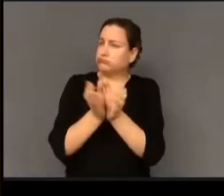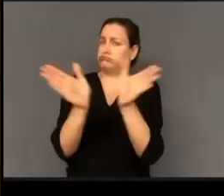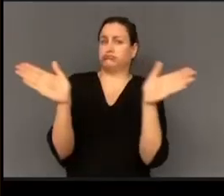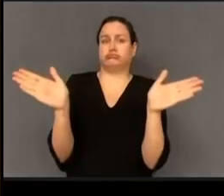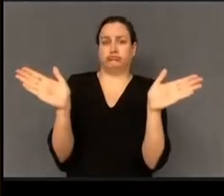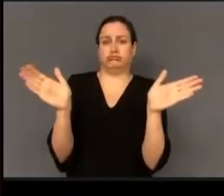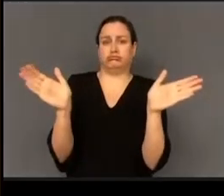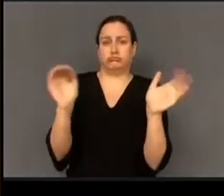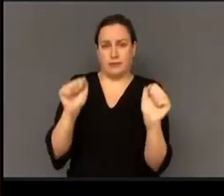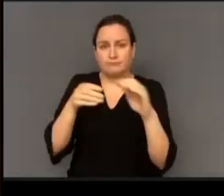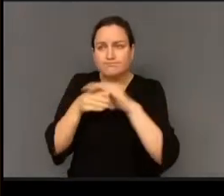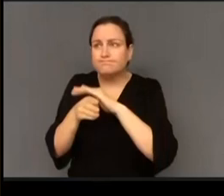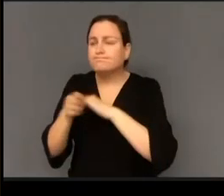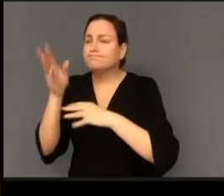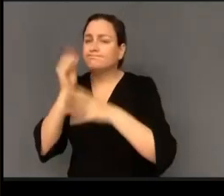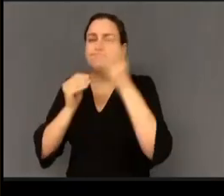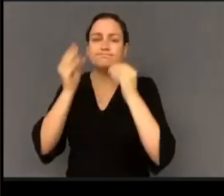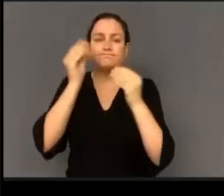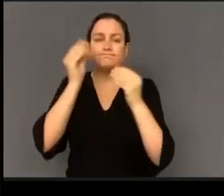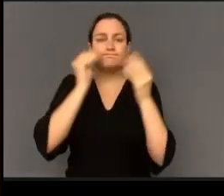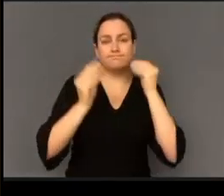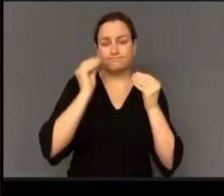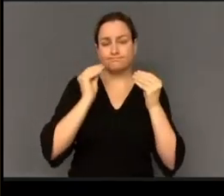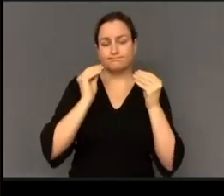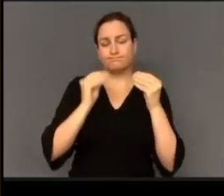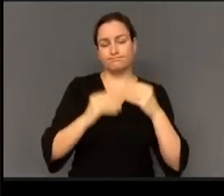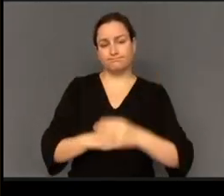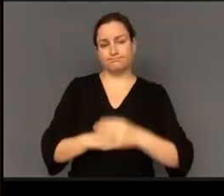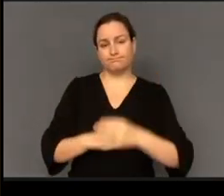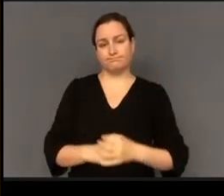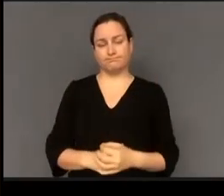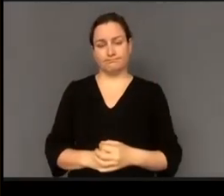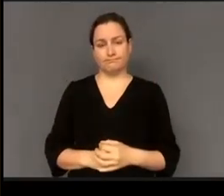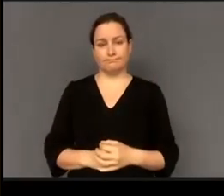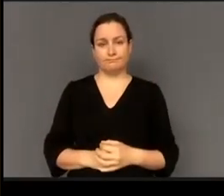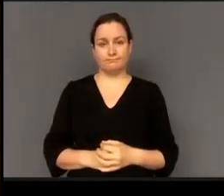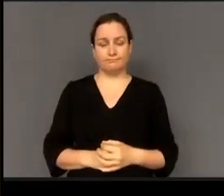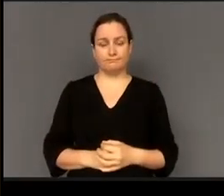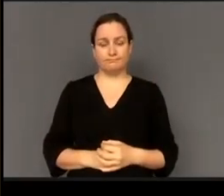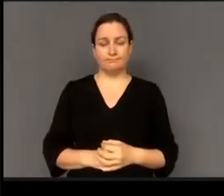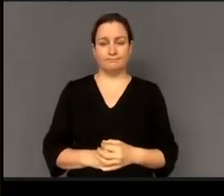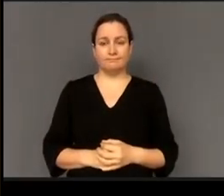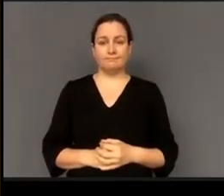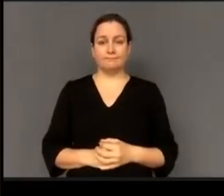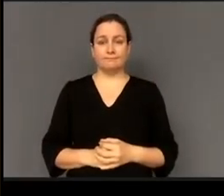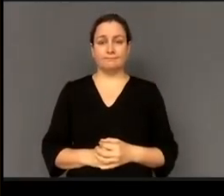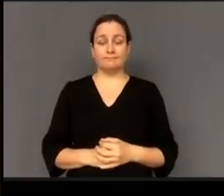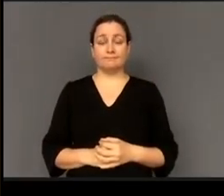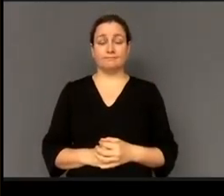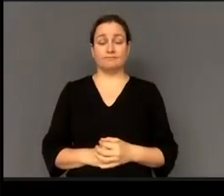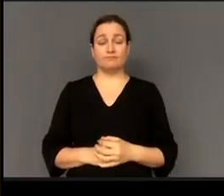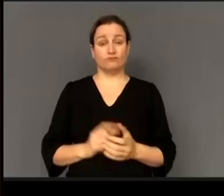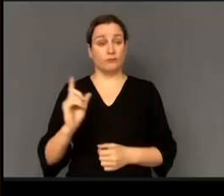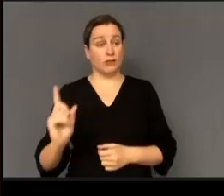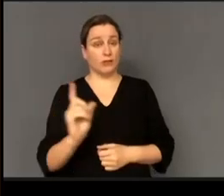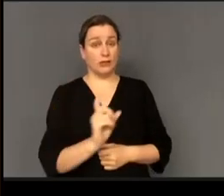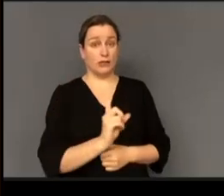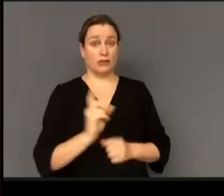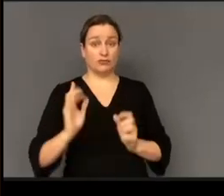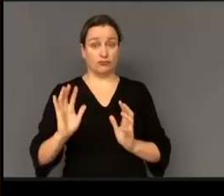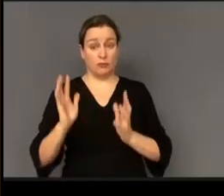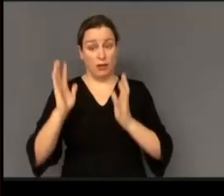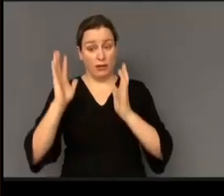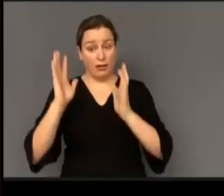や社会経済活動にとって不可欠であるだけででなく民主主義